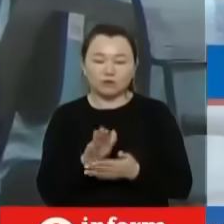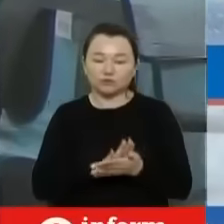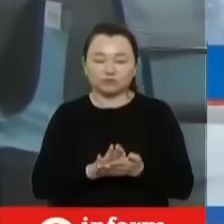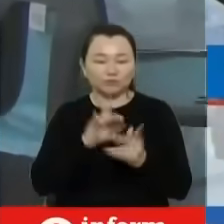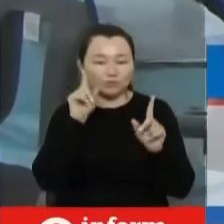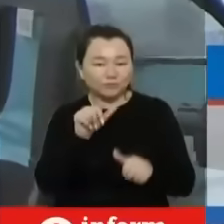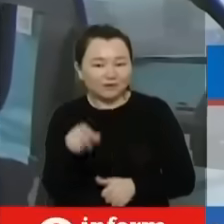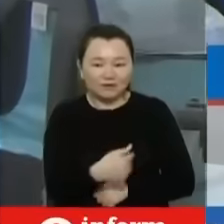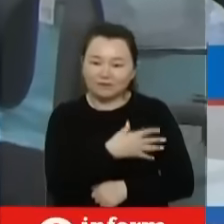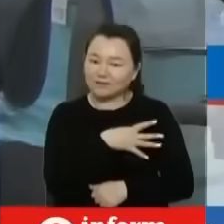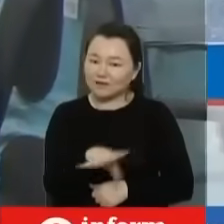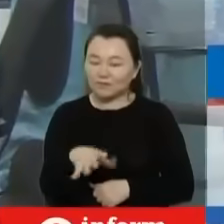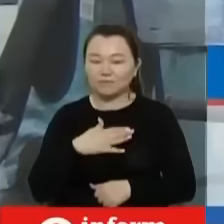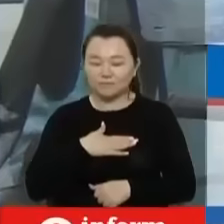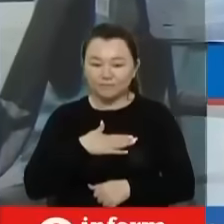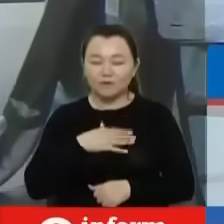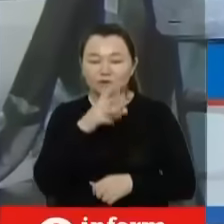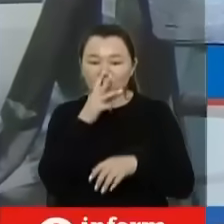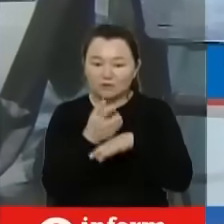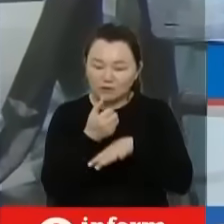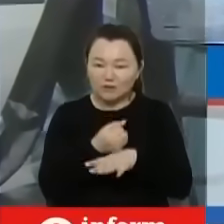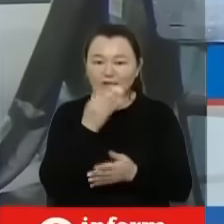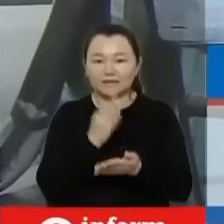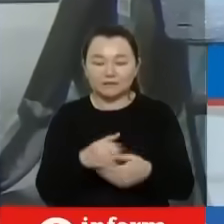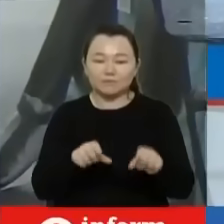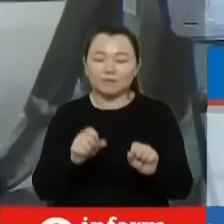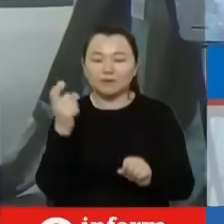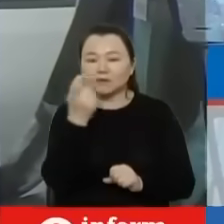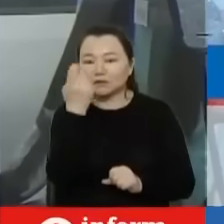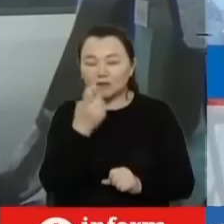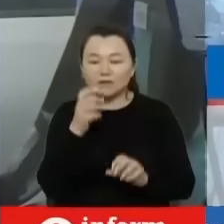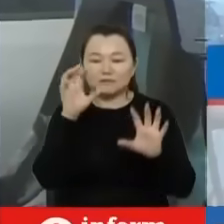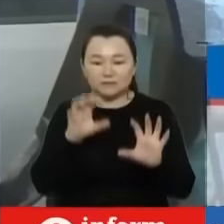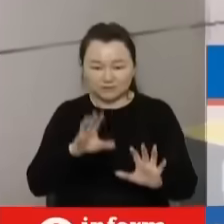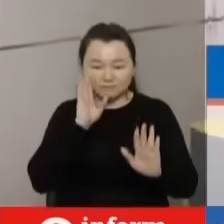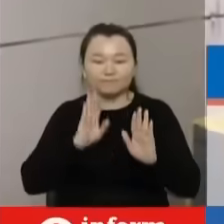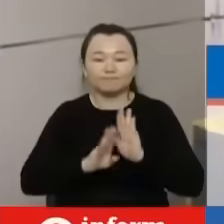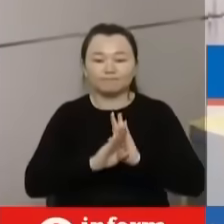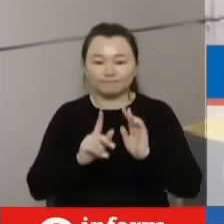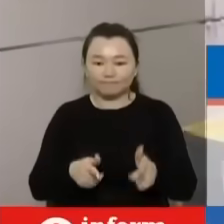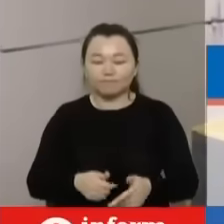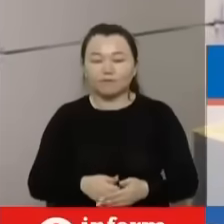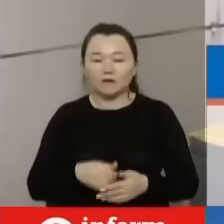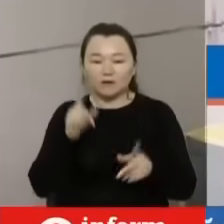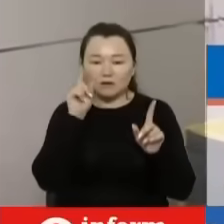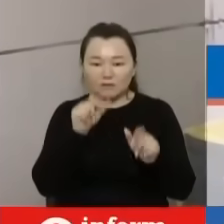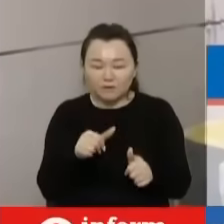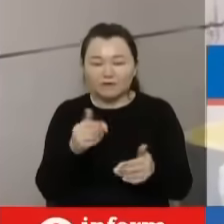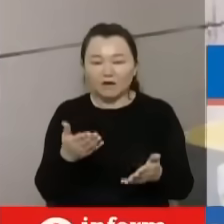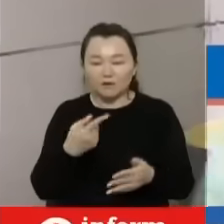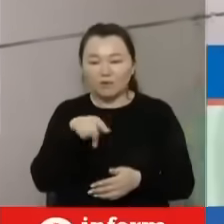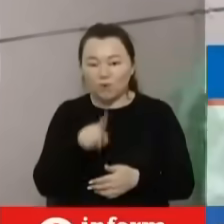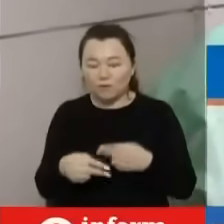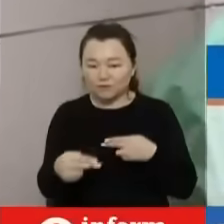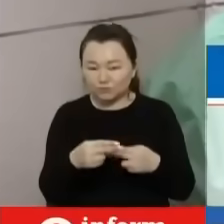етілмеген еді. Бірақ адал ақымызды тауып жүрміз деген мопед жайындары заңға бағынамыз дейді. Права болғанда дұрыс, номер керек.